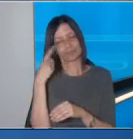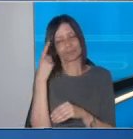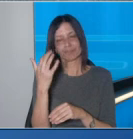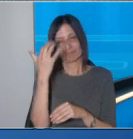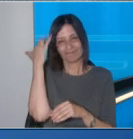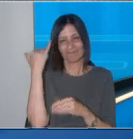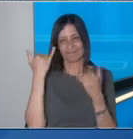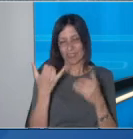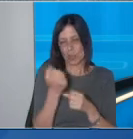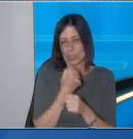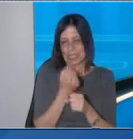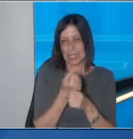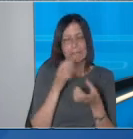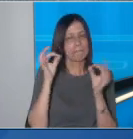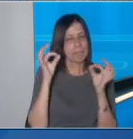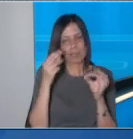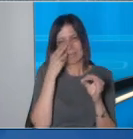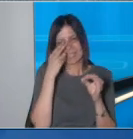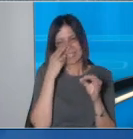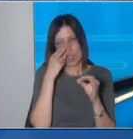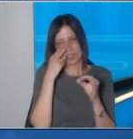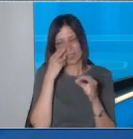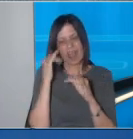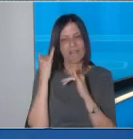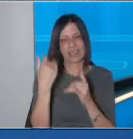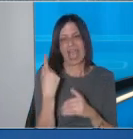לפיד כרגע עוסק בעיקר בניסיון להביא את עצמו